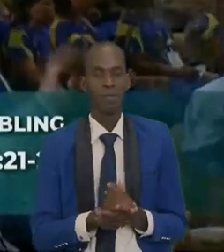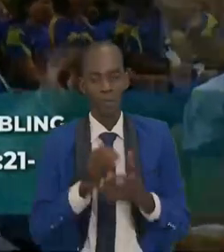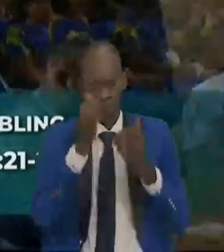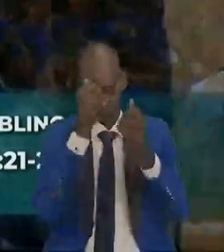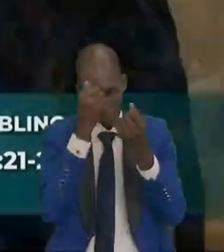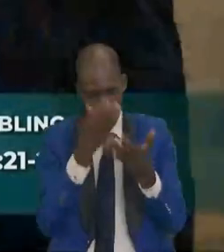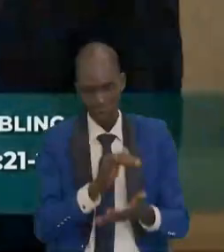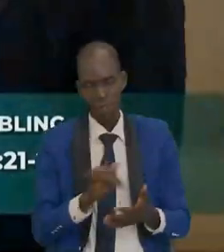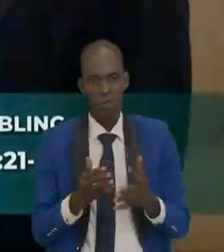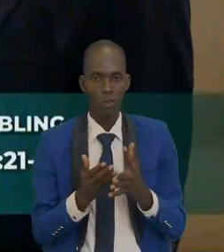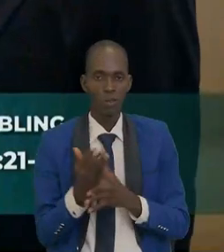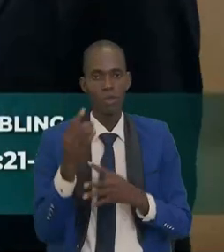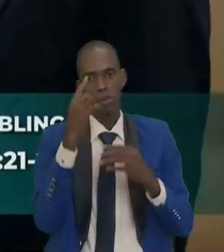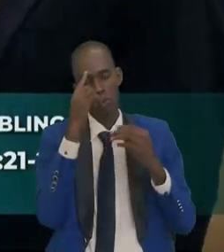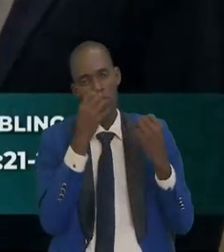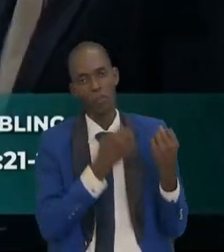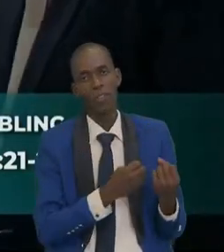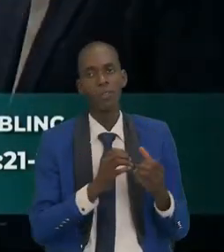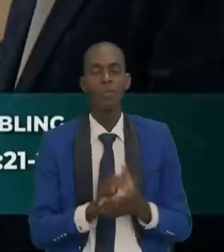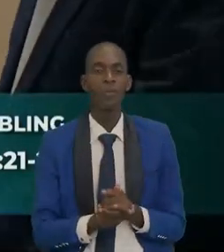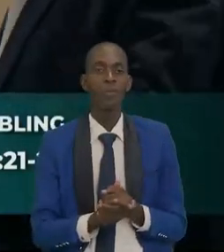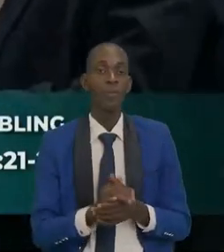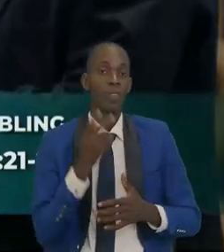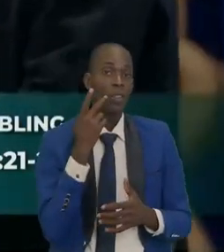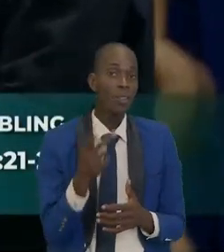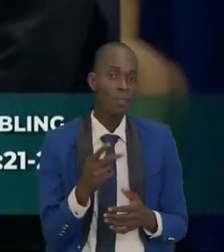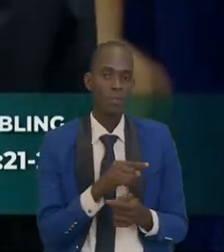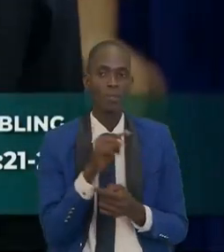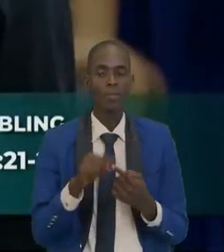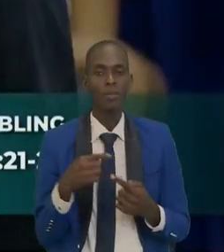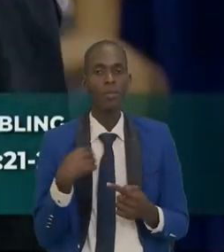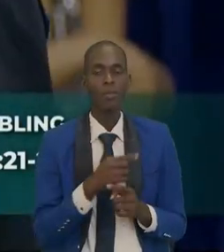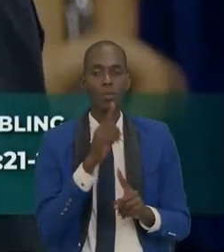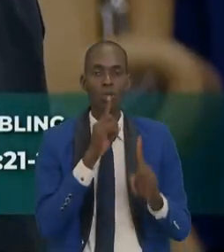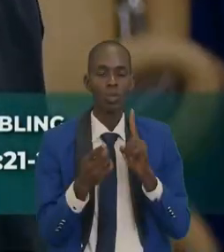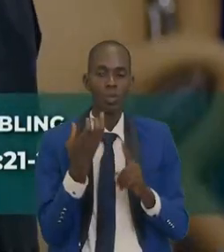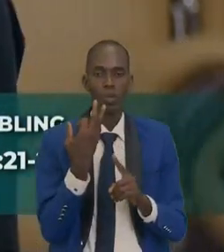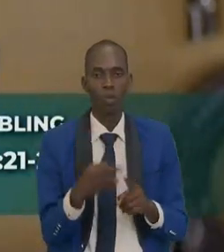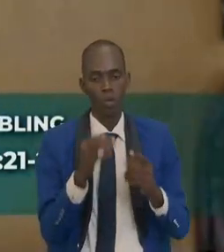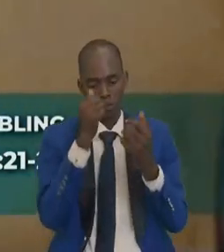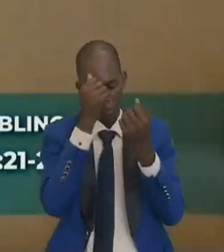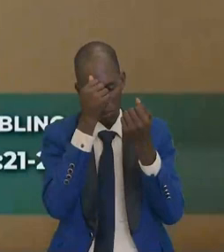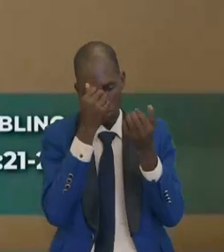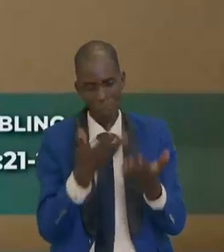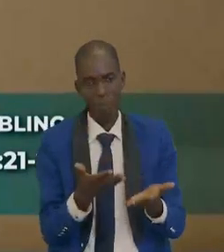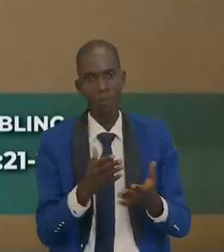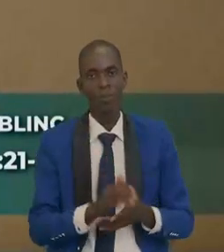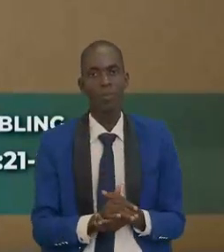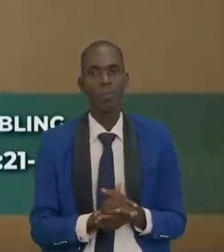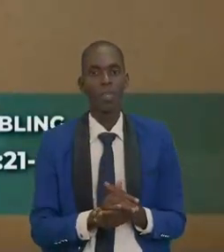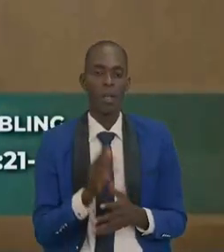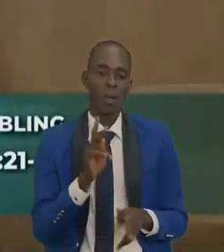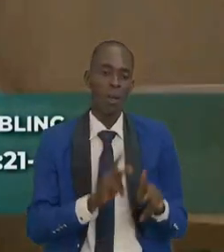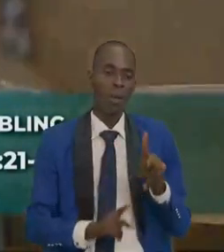Obéir par la foi permanente. Vous voyez, quand nous parlons de l'obéissance, les